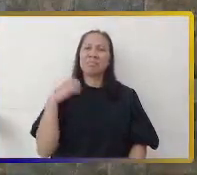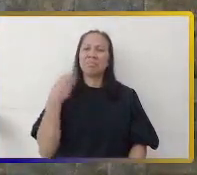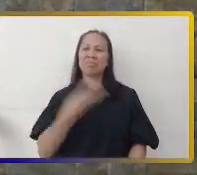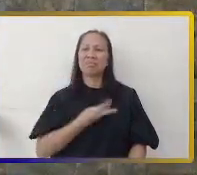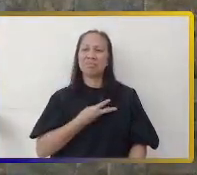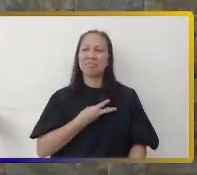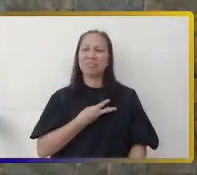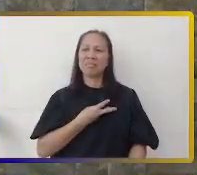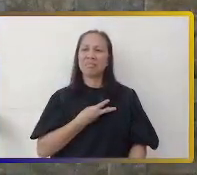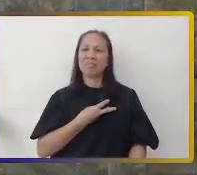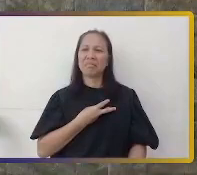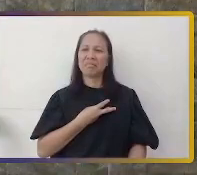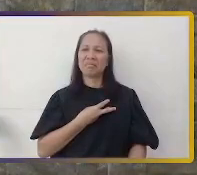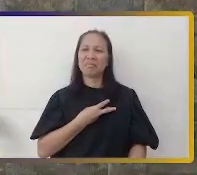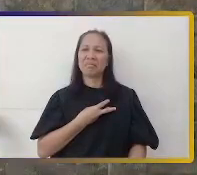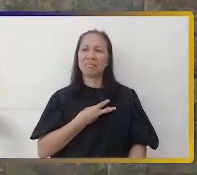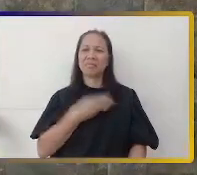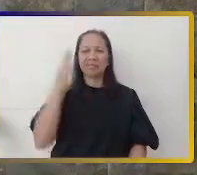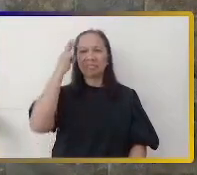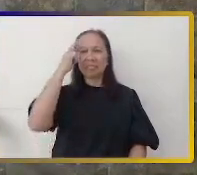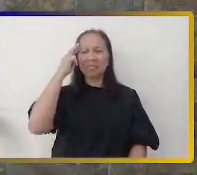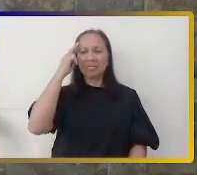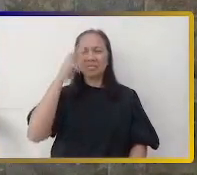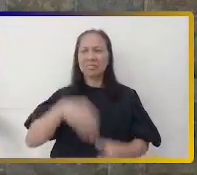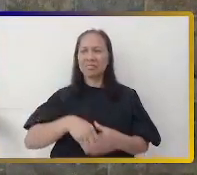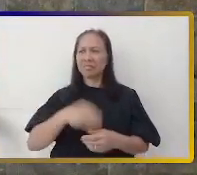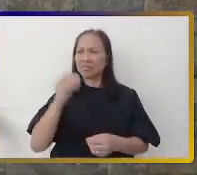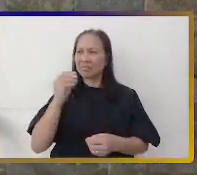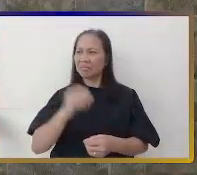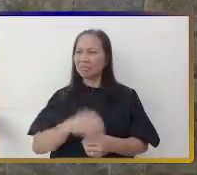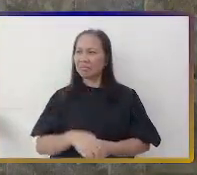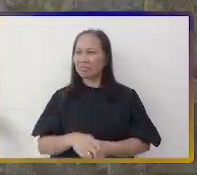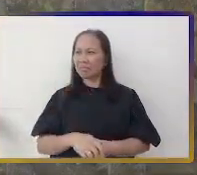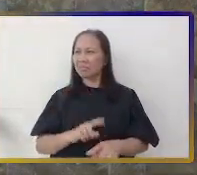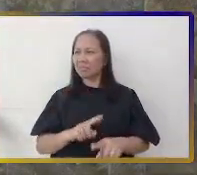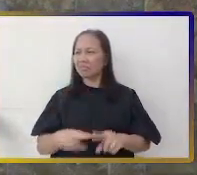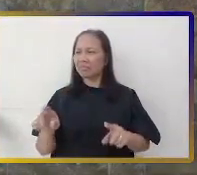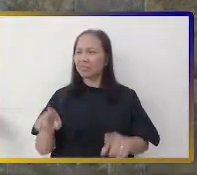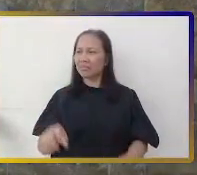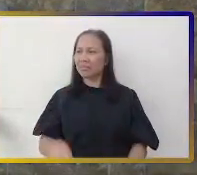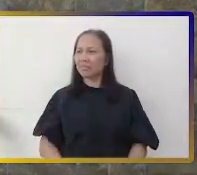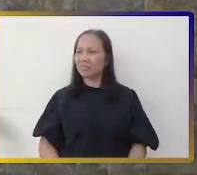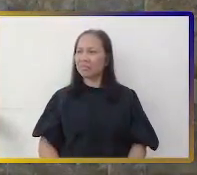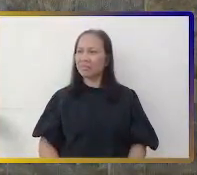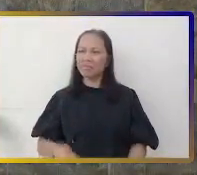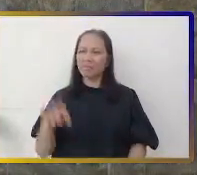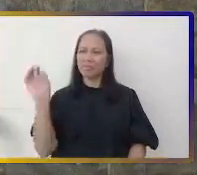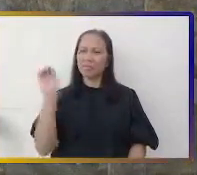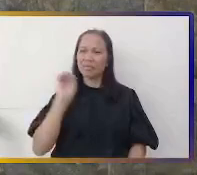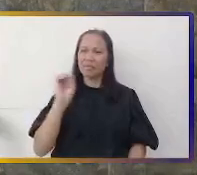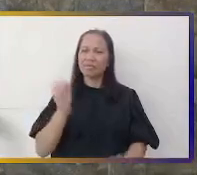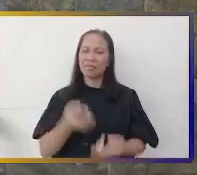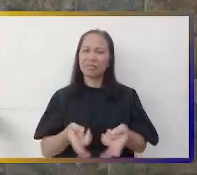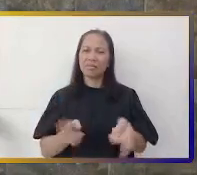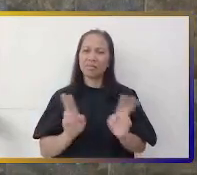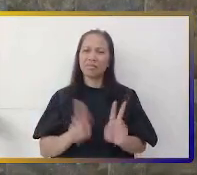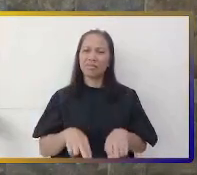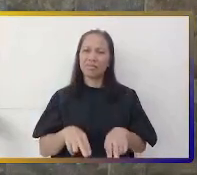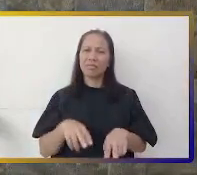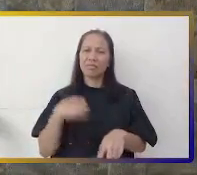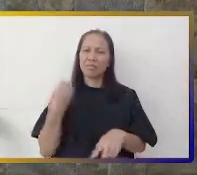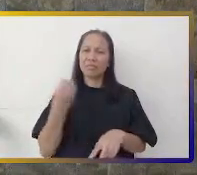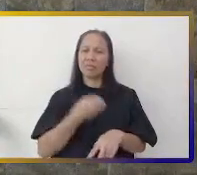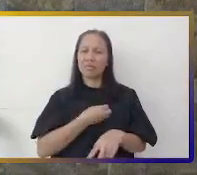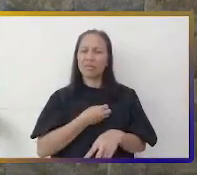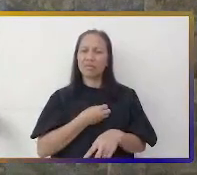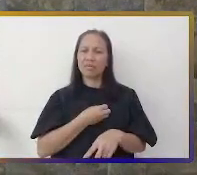Diyos ay interesado pa sa pera natin because brethren like I said walang value ang pera